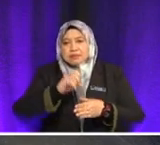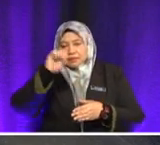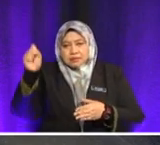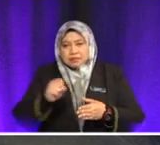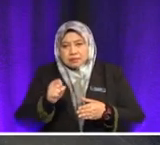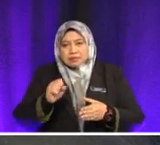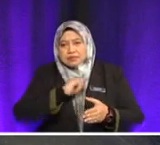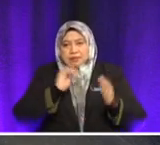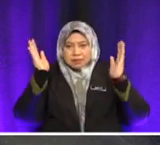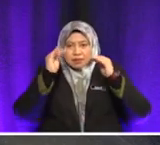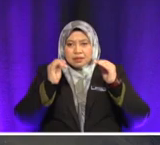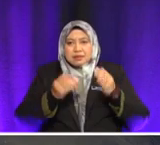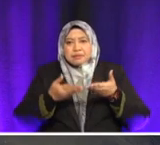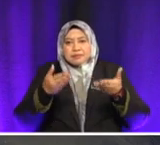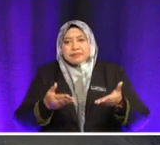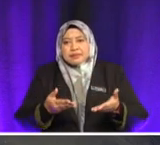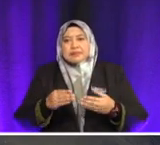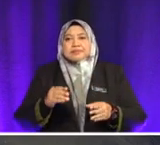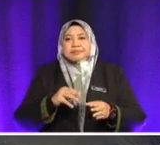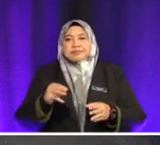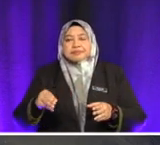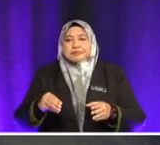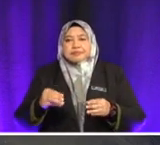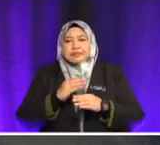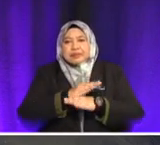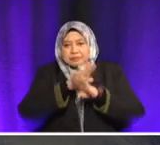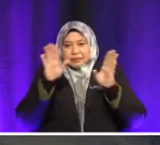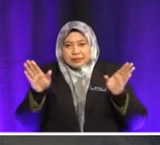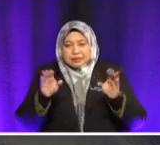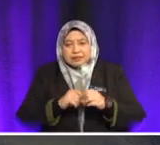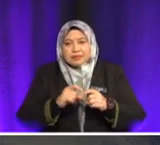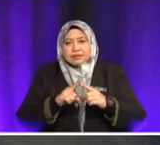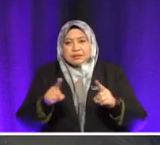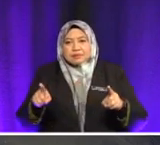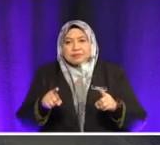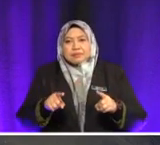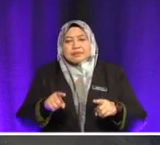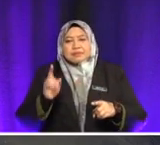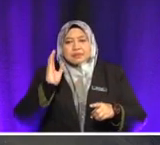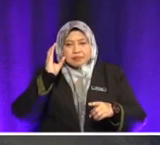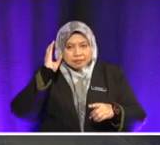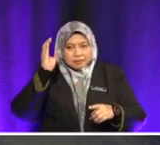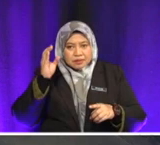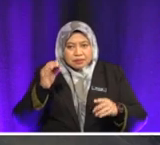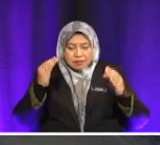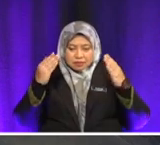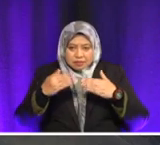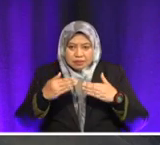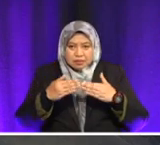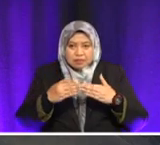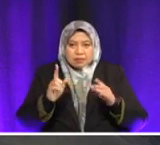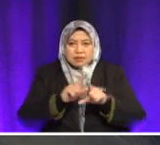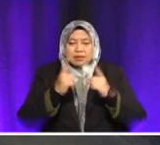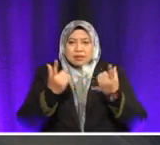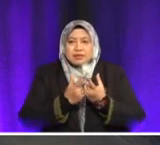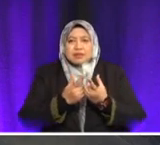ini memberi sedikit pencerahan kepada kawan-kawan di dalam kalian dan juga di rumah tetapi selepas ini Cikgu akan terus sambung lagi sesi gelas